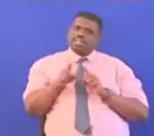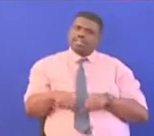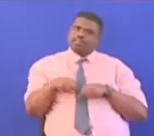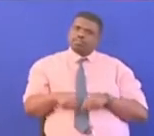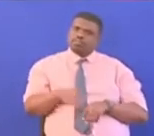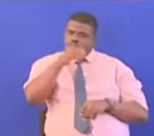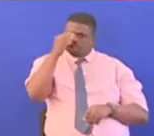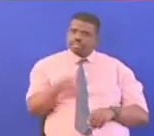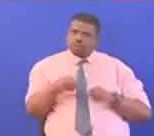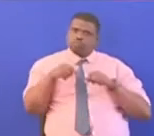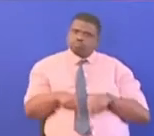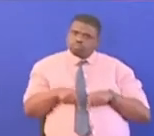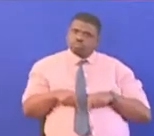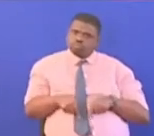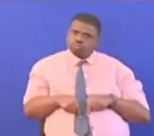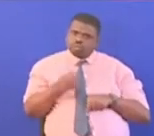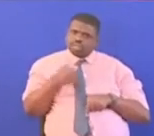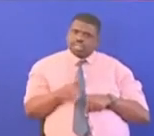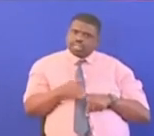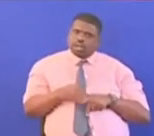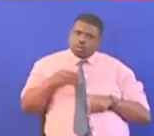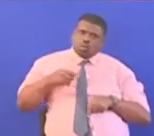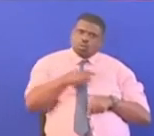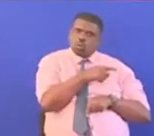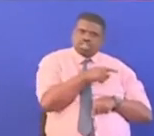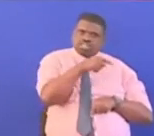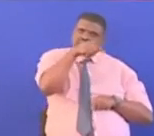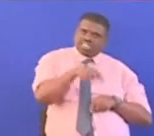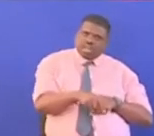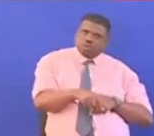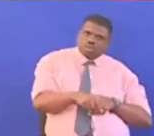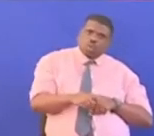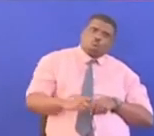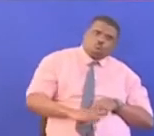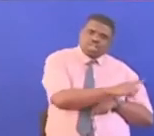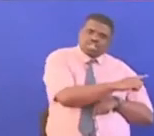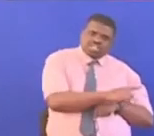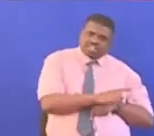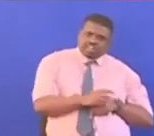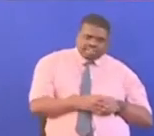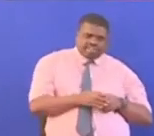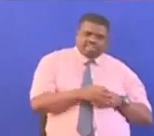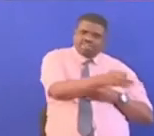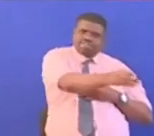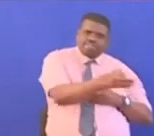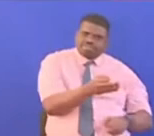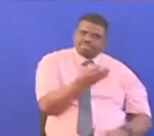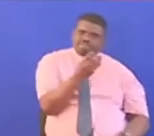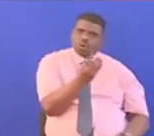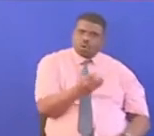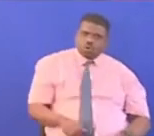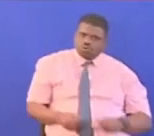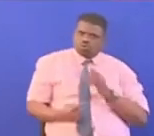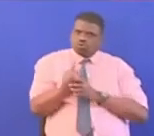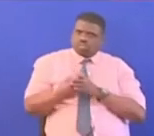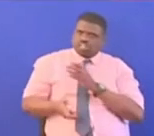nilipo ndio mlima ulipo, unaambiwa nenda west southwest 4 miles kutoka kwenye kisima hicho ambako ndiko aliko